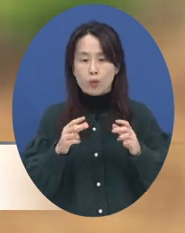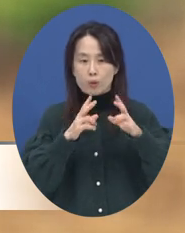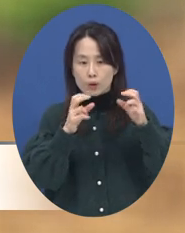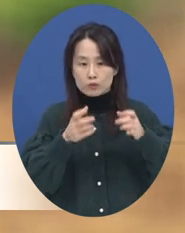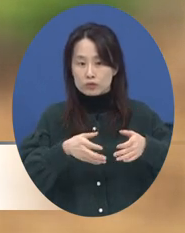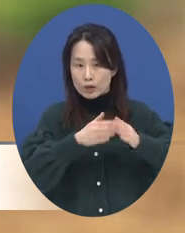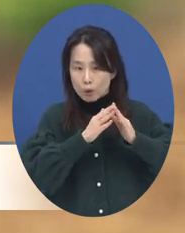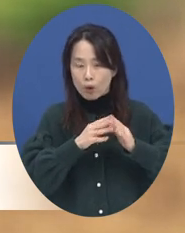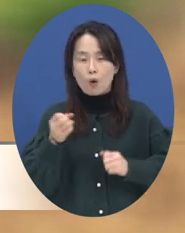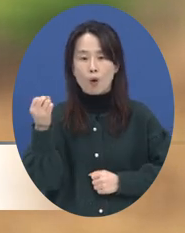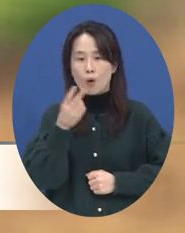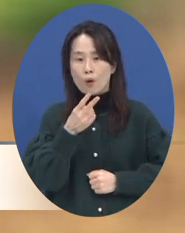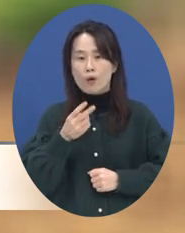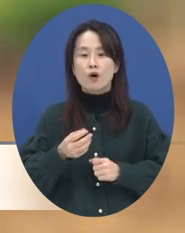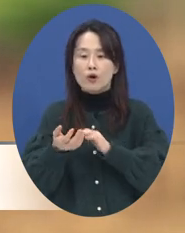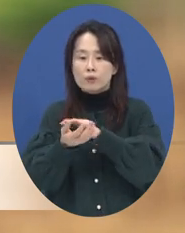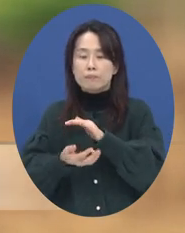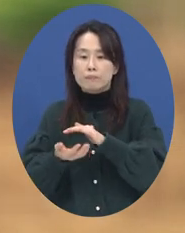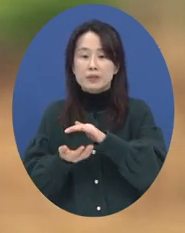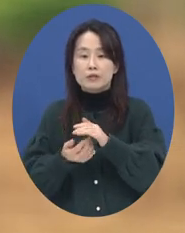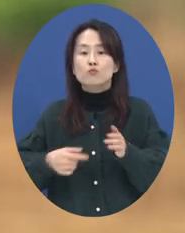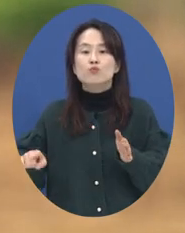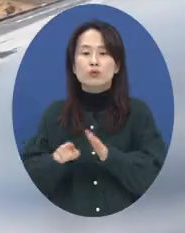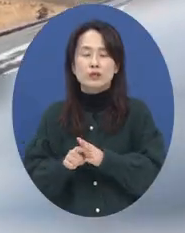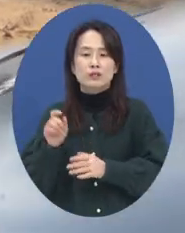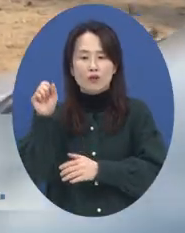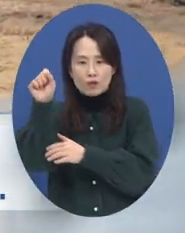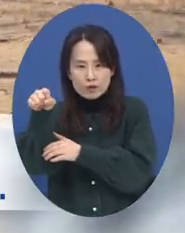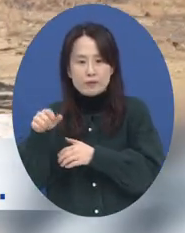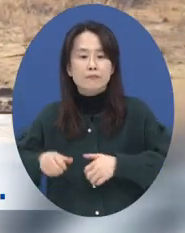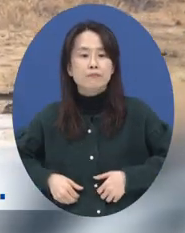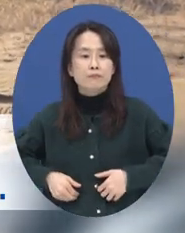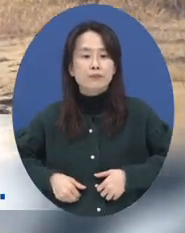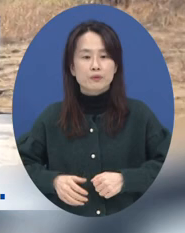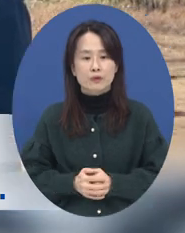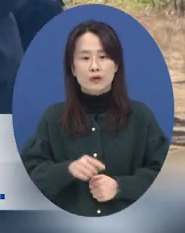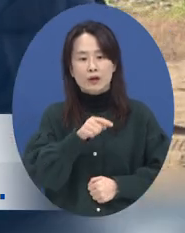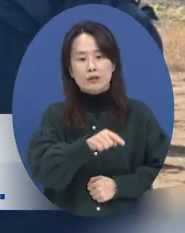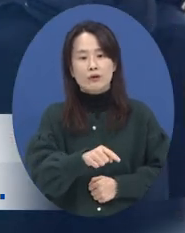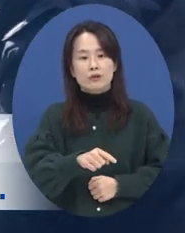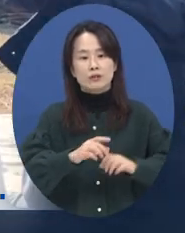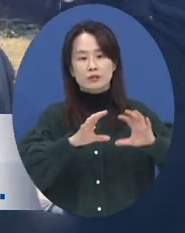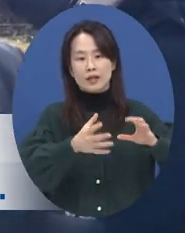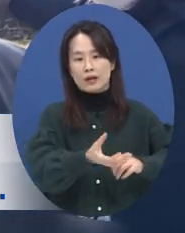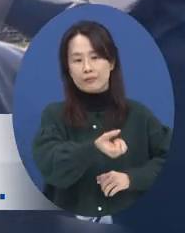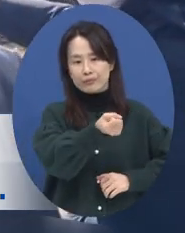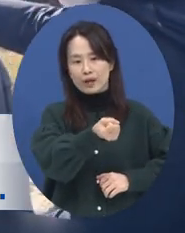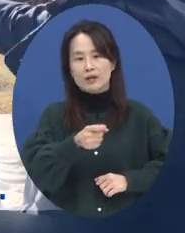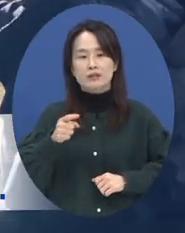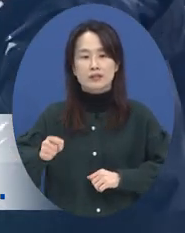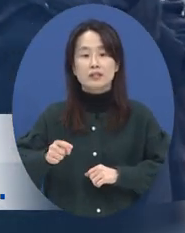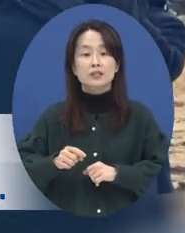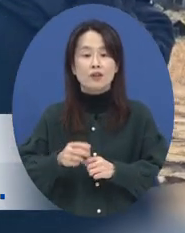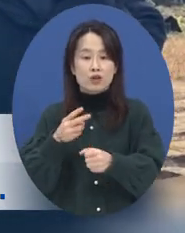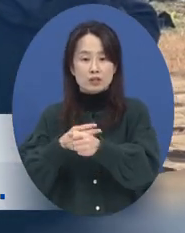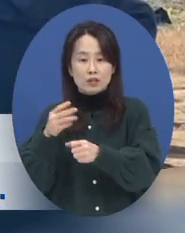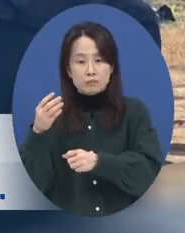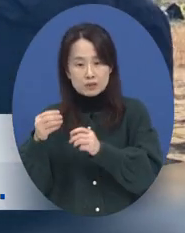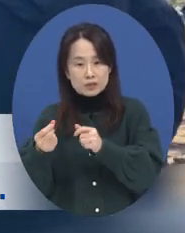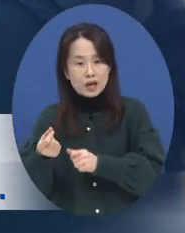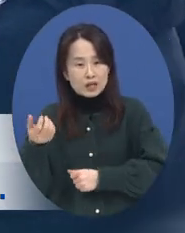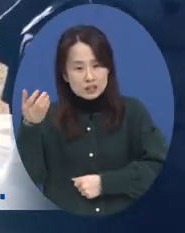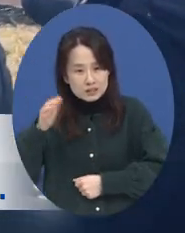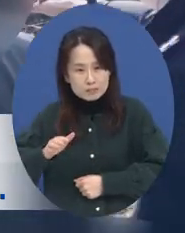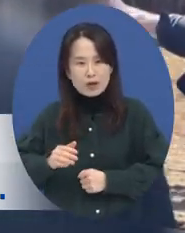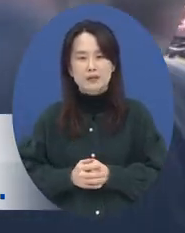등의 시설물을 설치하려면 허가를 받아야 합니다. 좀 보이지? 네. 좀 이마가 선생님 땅이 있을 때 그렇게 하는 거예요. 이거는 내년에 어차피